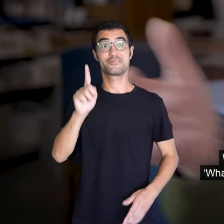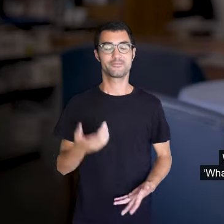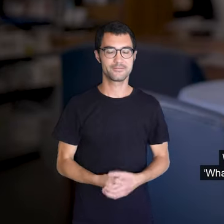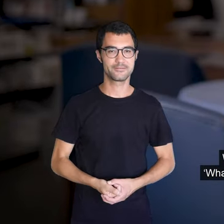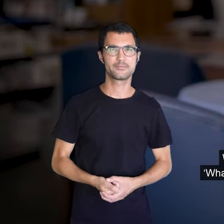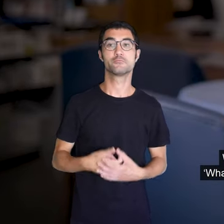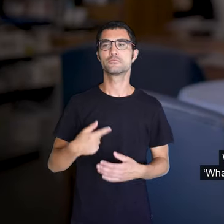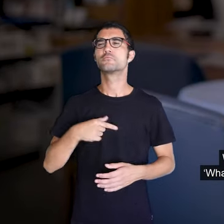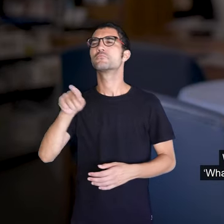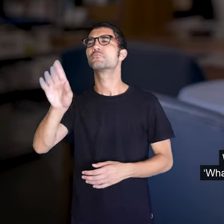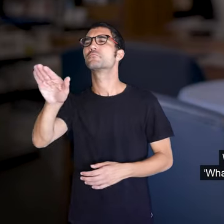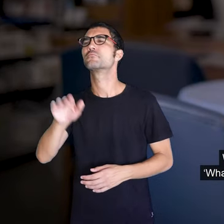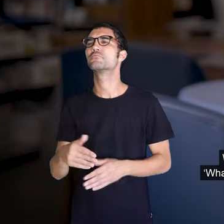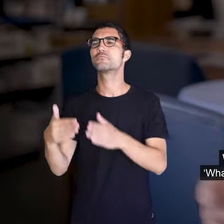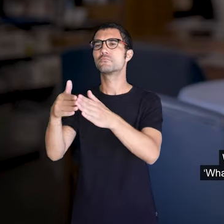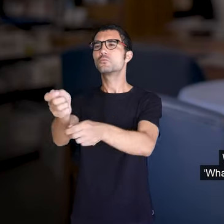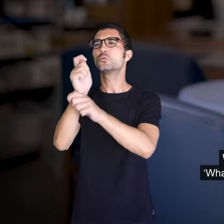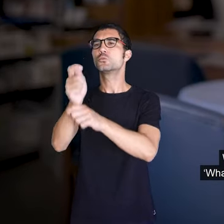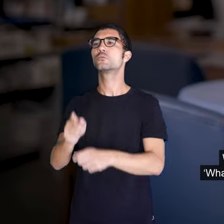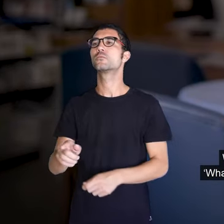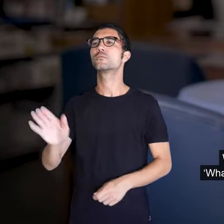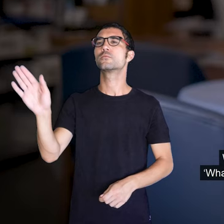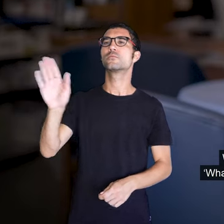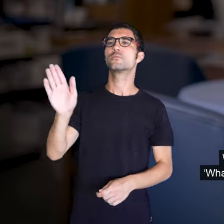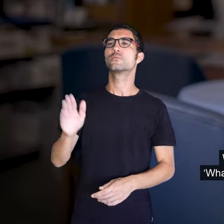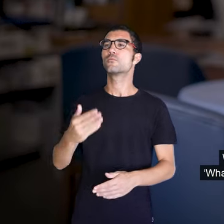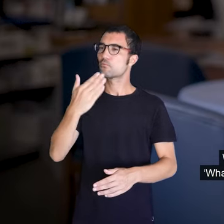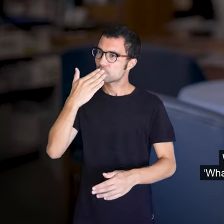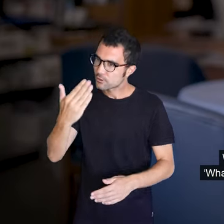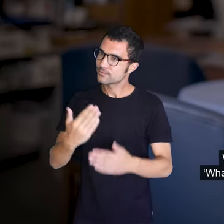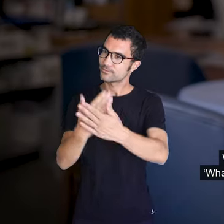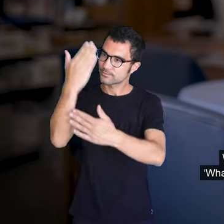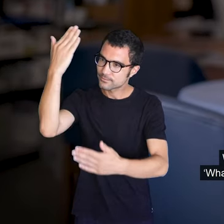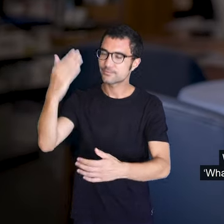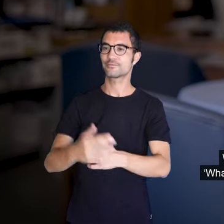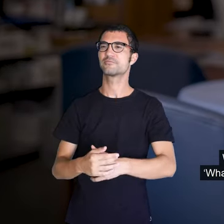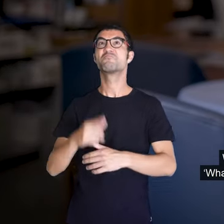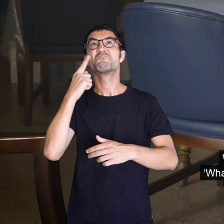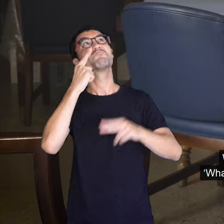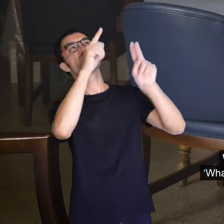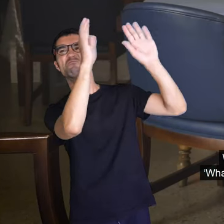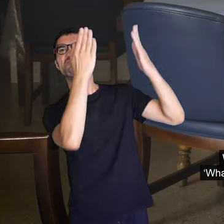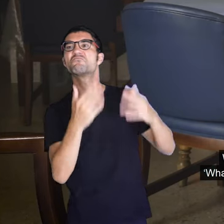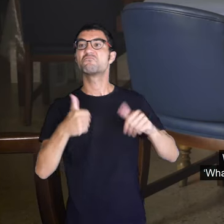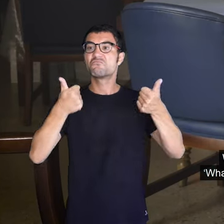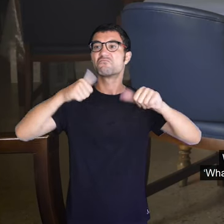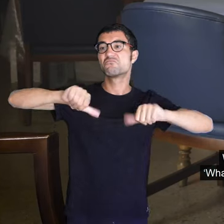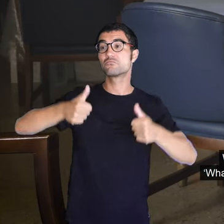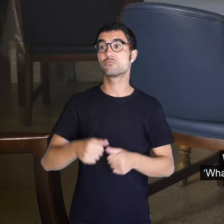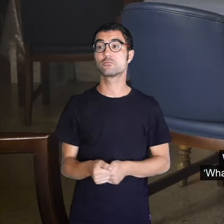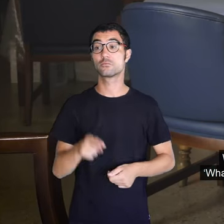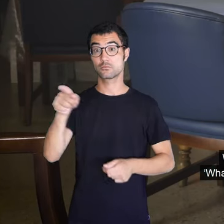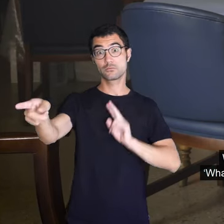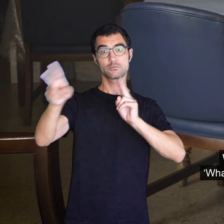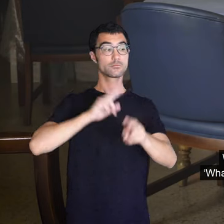van demanar aquell senyor, diem bon dia, diu, que trobau en aquest temps? Diu, si vaig sortir